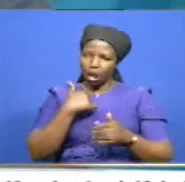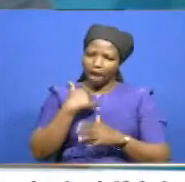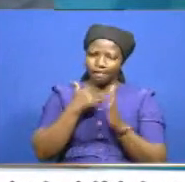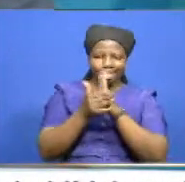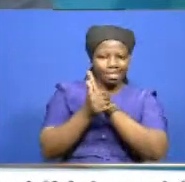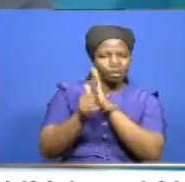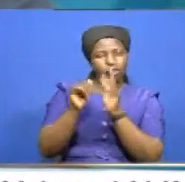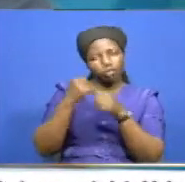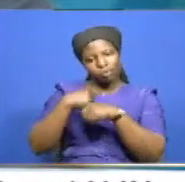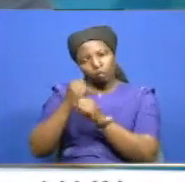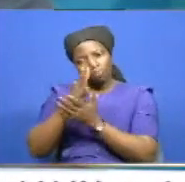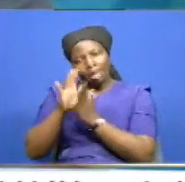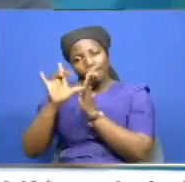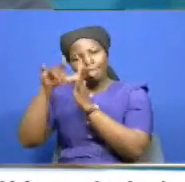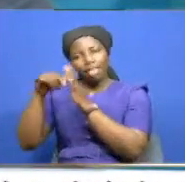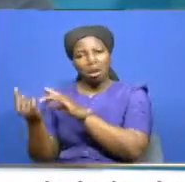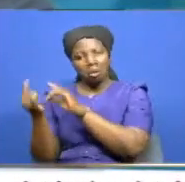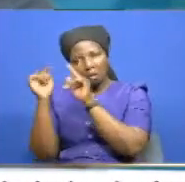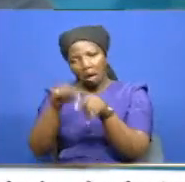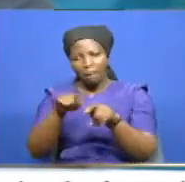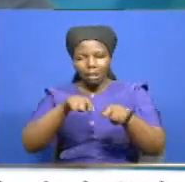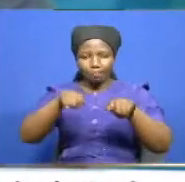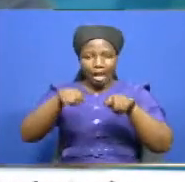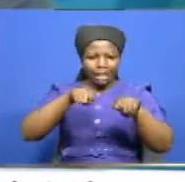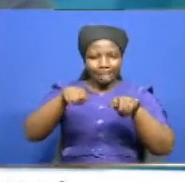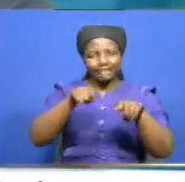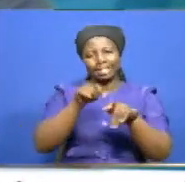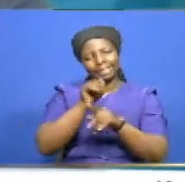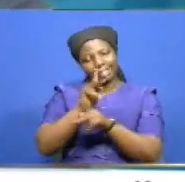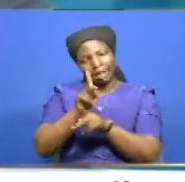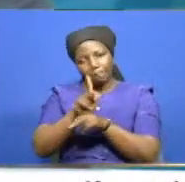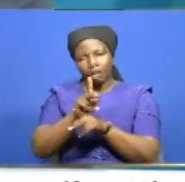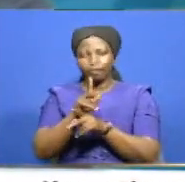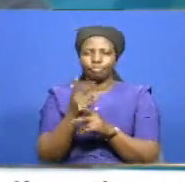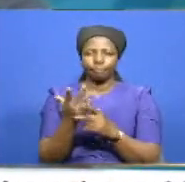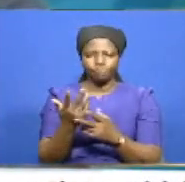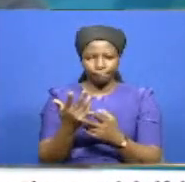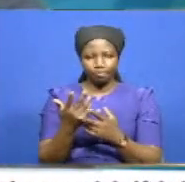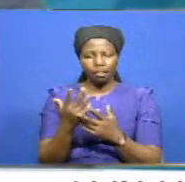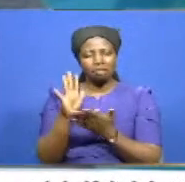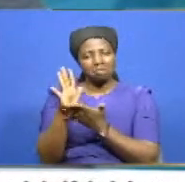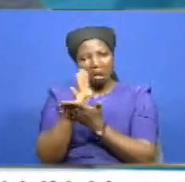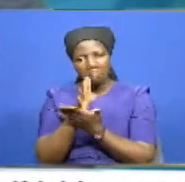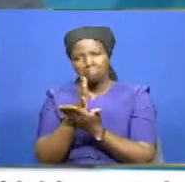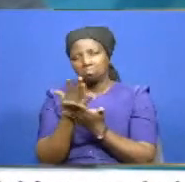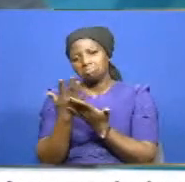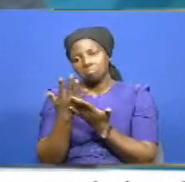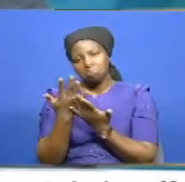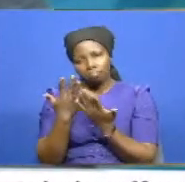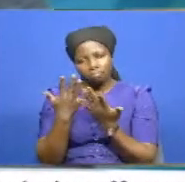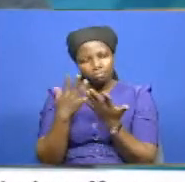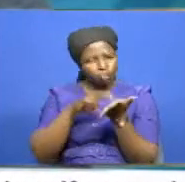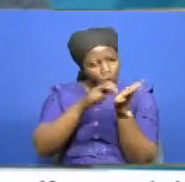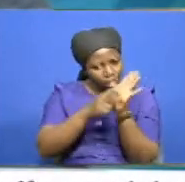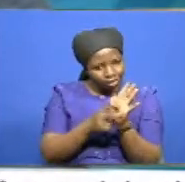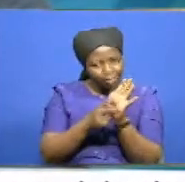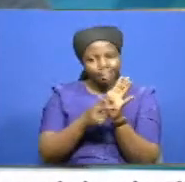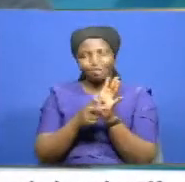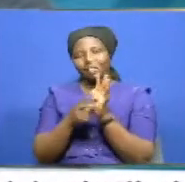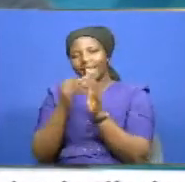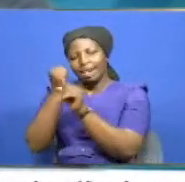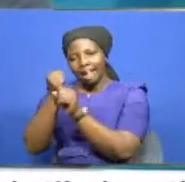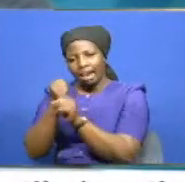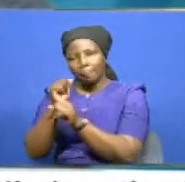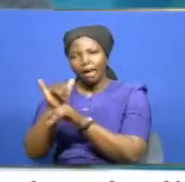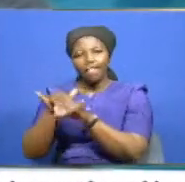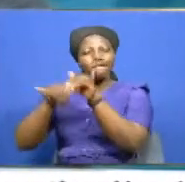baadaye watakuja ku maintain, ku manage, ku sustain. Pengine zingine zimefanywa na watu wa nje ama contractor atakuwa